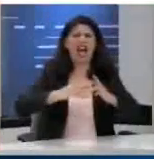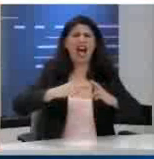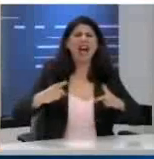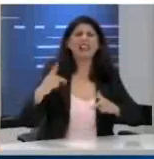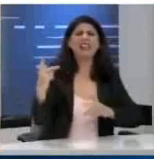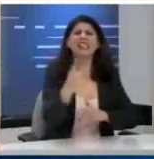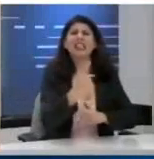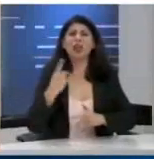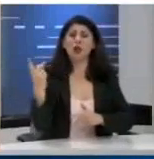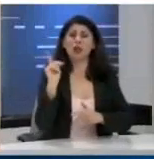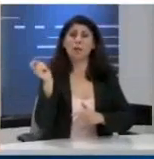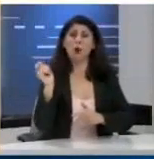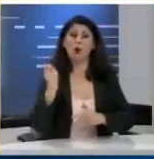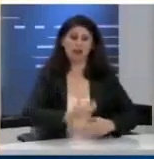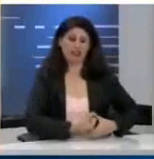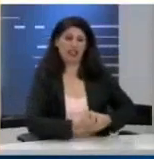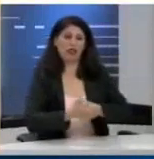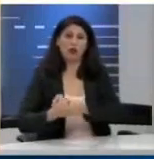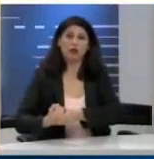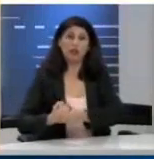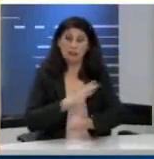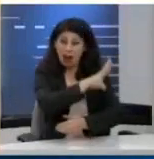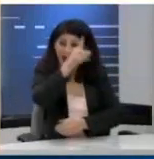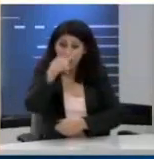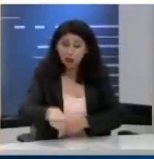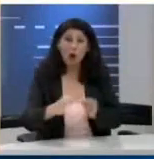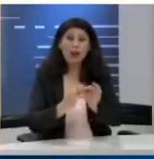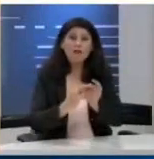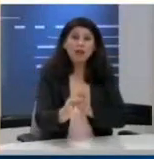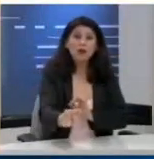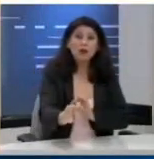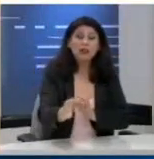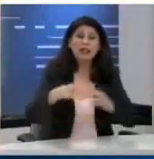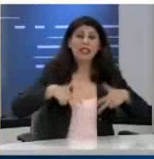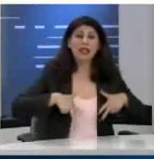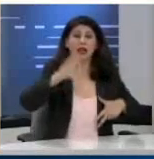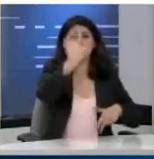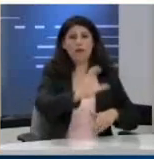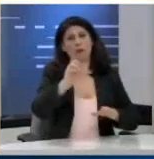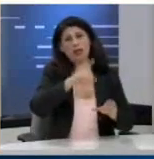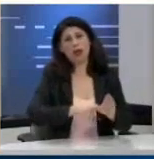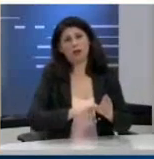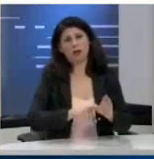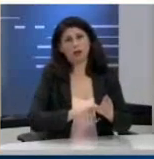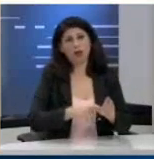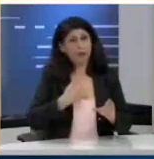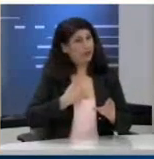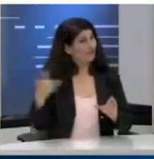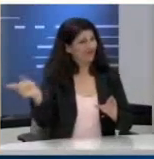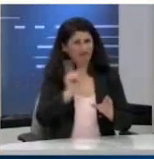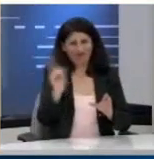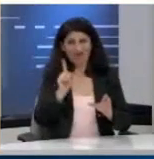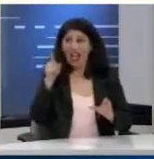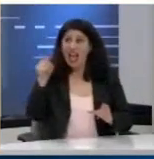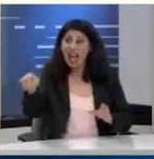πολιτική λιτότητας που έχει εφαρμοστεί ποτέ σε χώρα της Ευρωπαϊκής Ένωσης. Δεν ήμασταν εμείς, αλλά